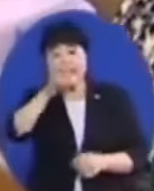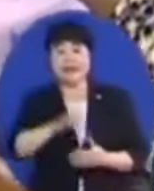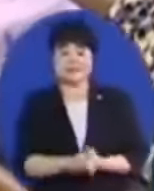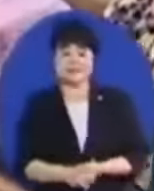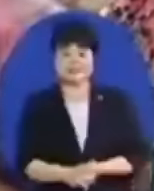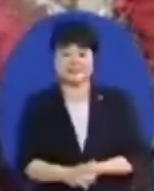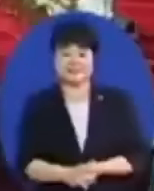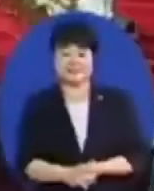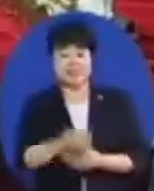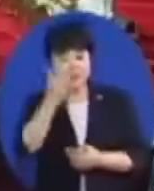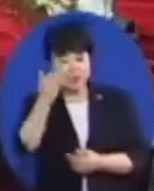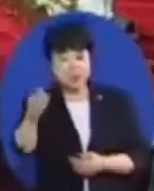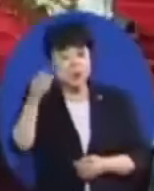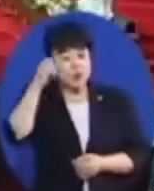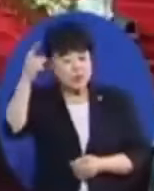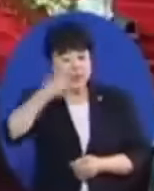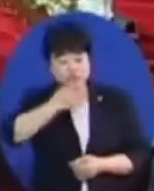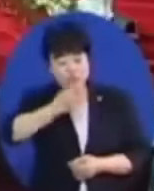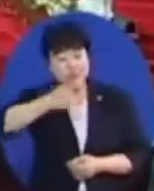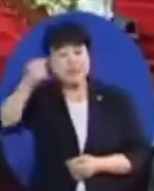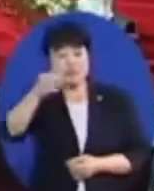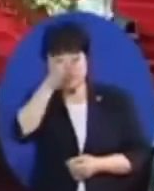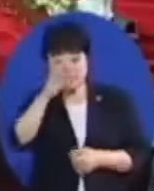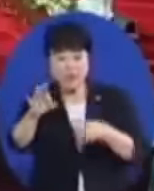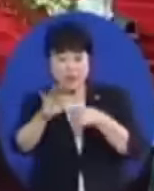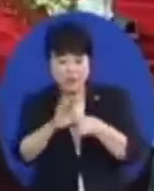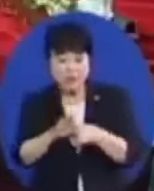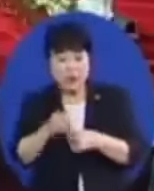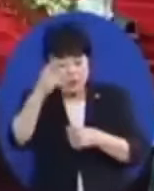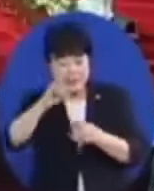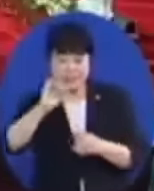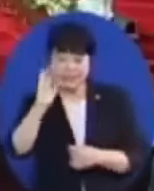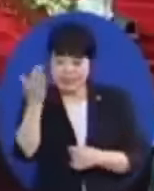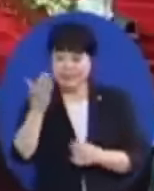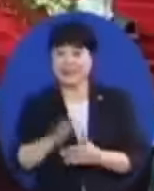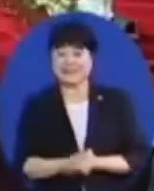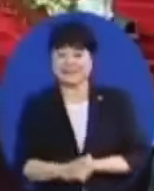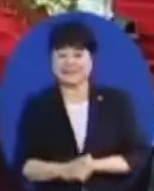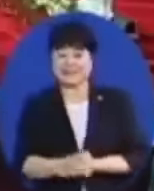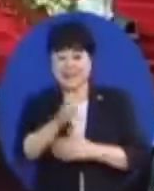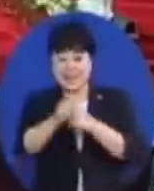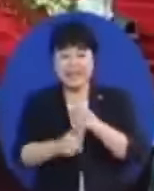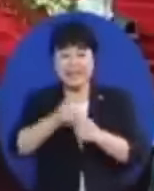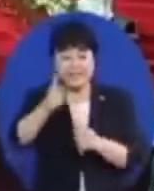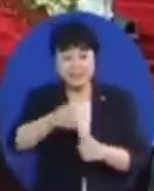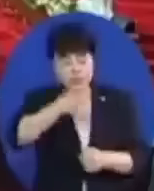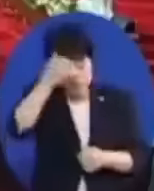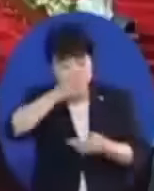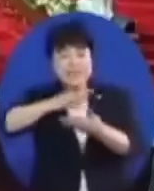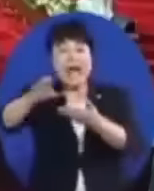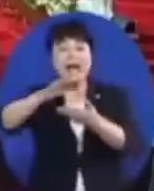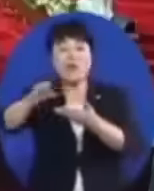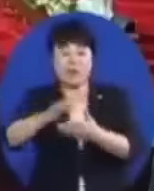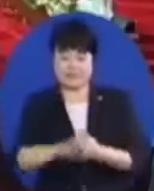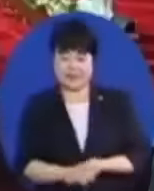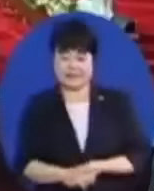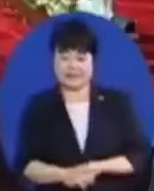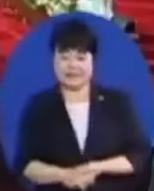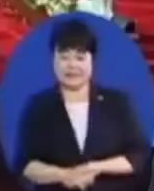말했습니다. 여러분이 위대한 꿈을 가지고 있으면 위대한 사람이 되는 것입니다. 하나님이 그 꿈을 사용하기 때문에 그런